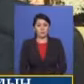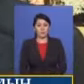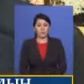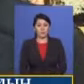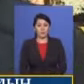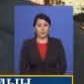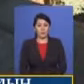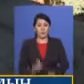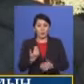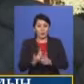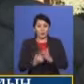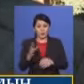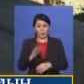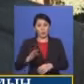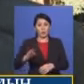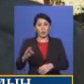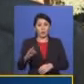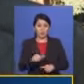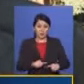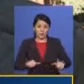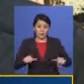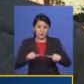Бұл ұсыныстар облыстық аномастика комиссиясында қаралды,